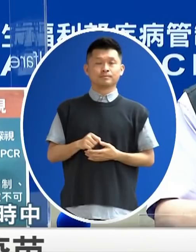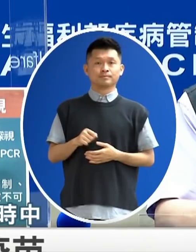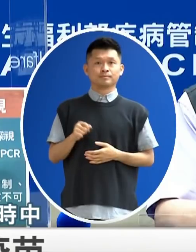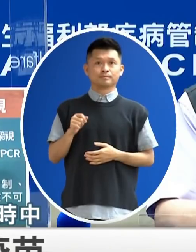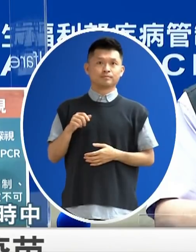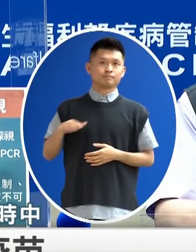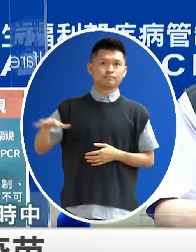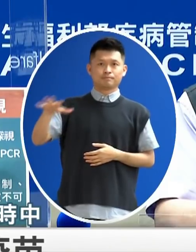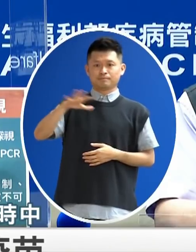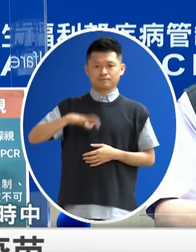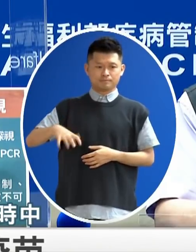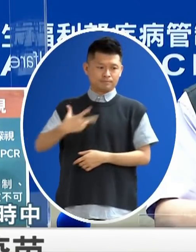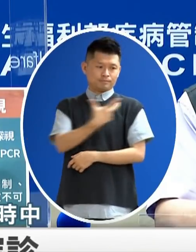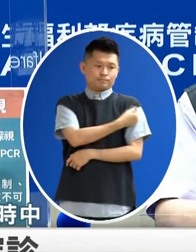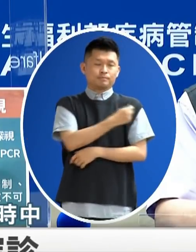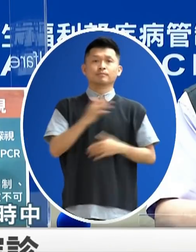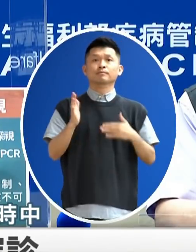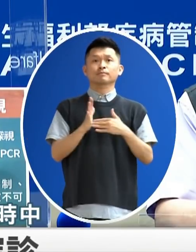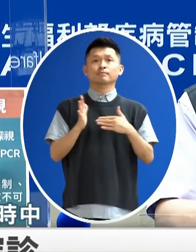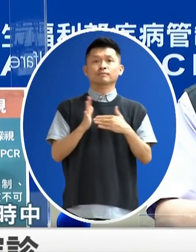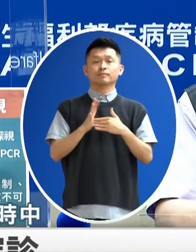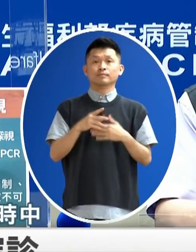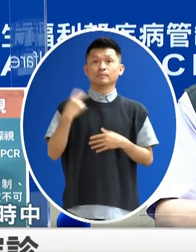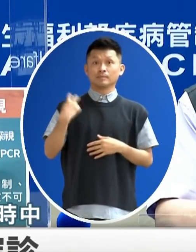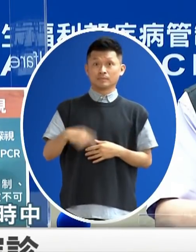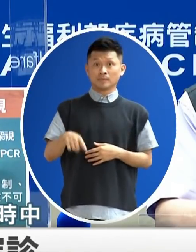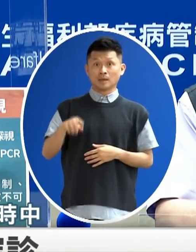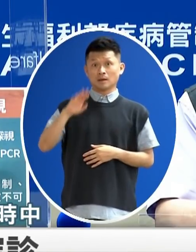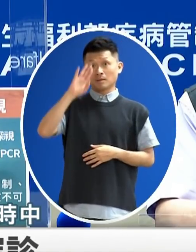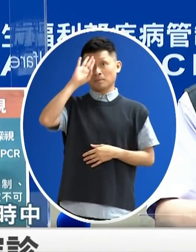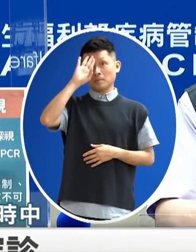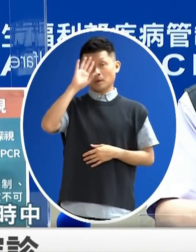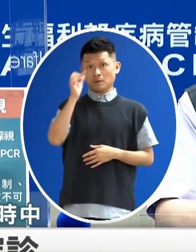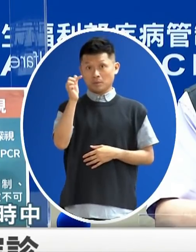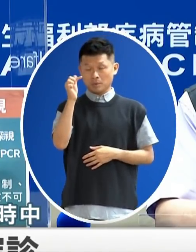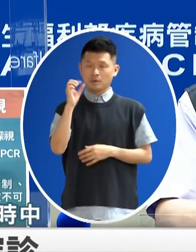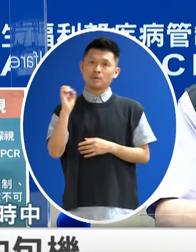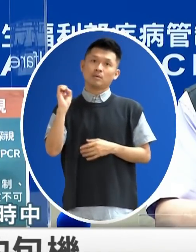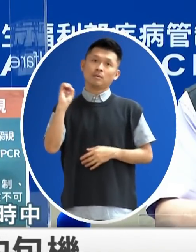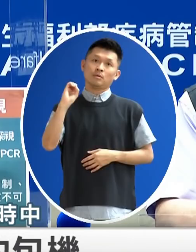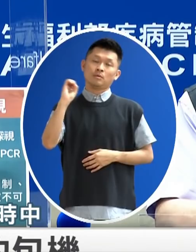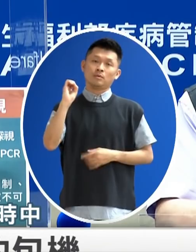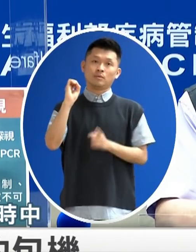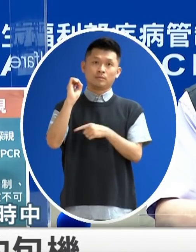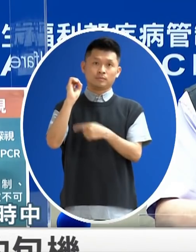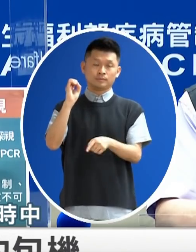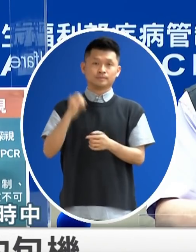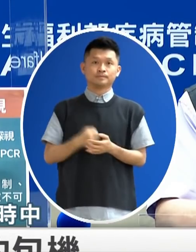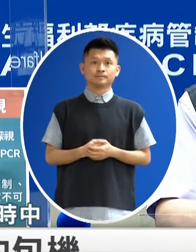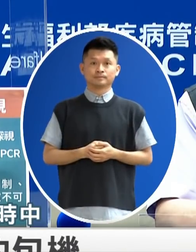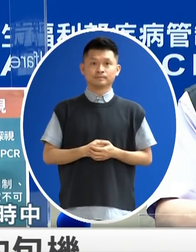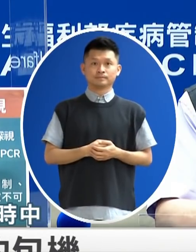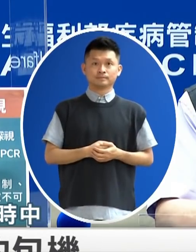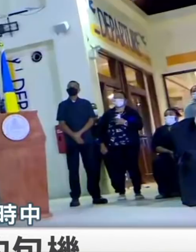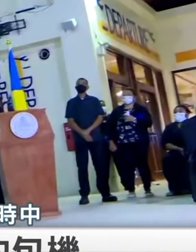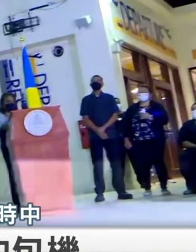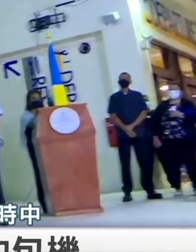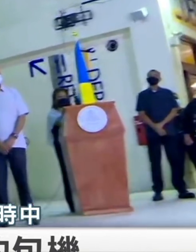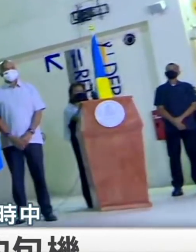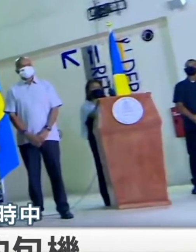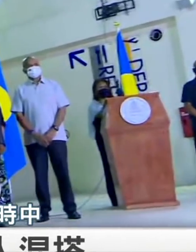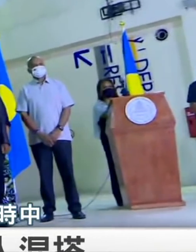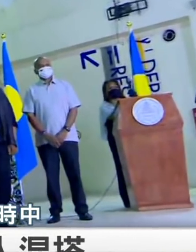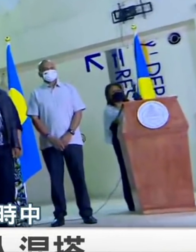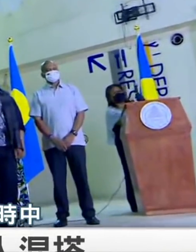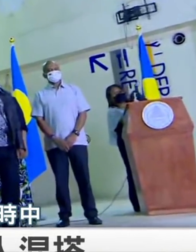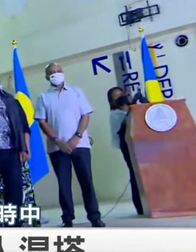苗，那加上他们这里本土是零确诊，那我们使用的是全程是一样的包机，并